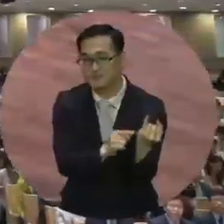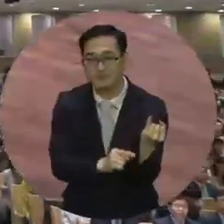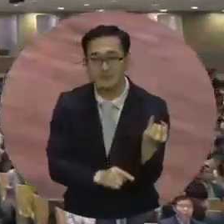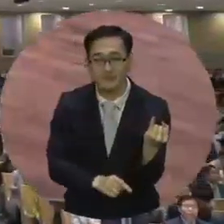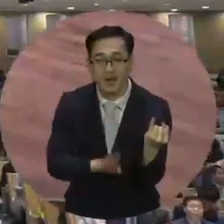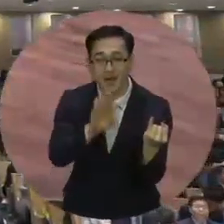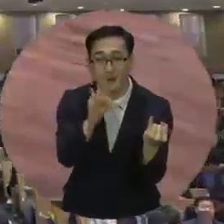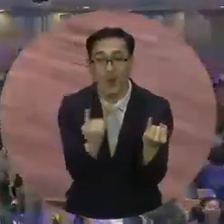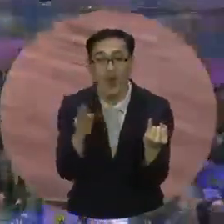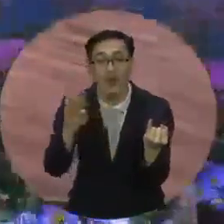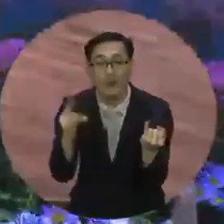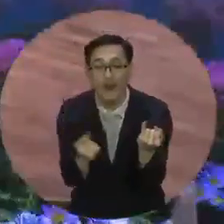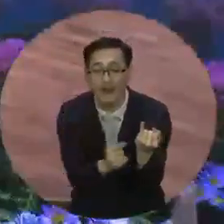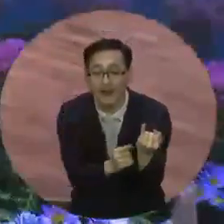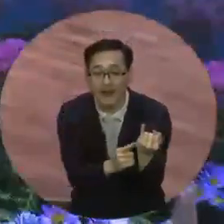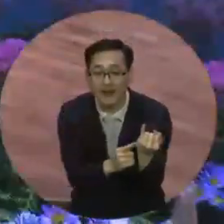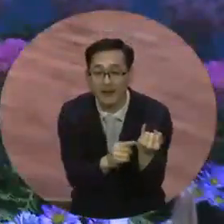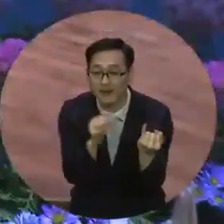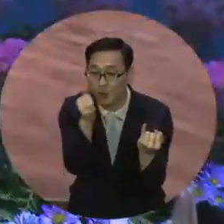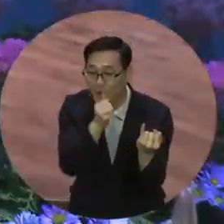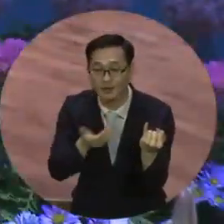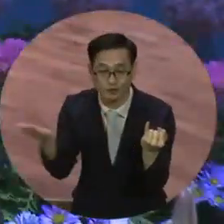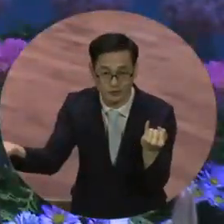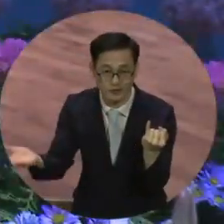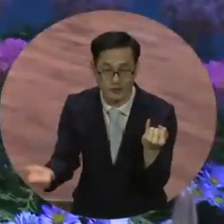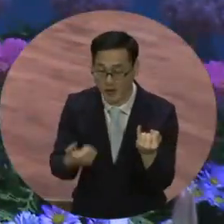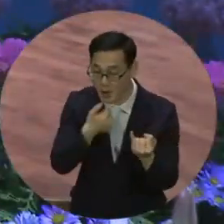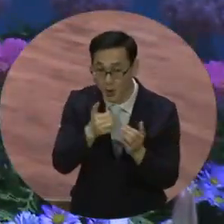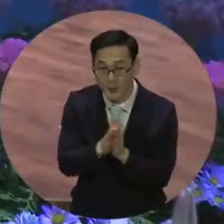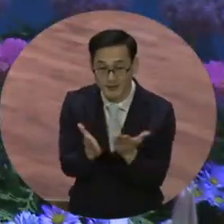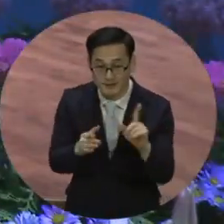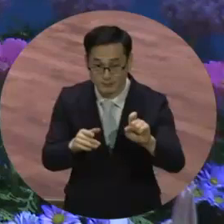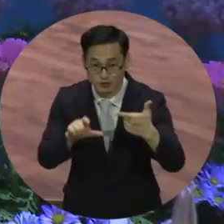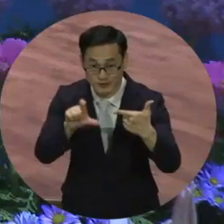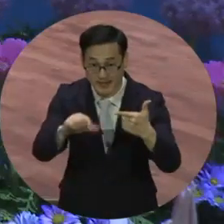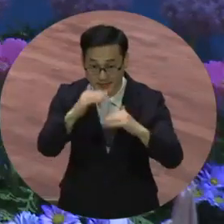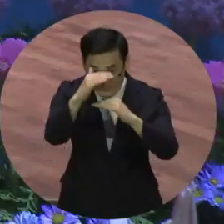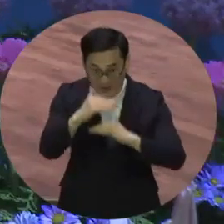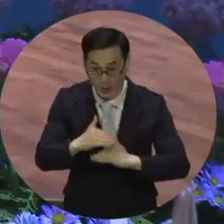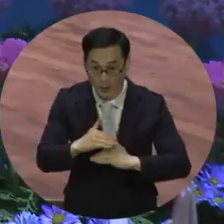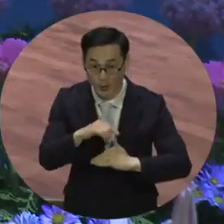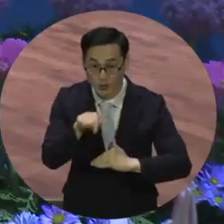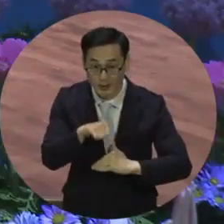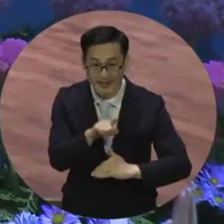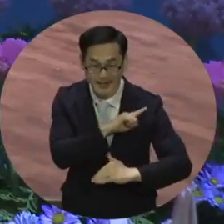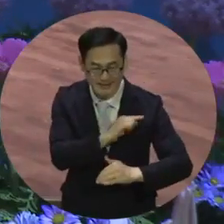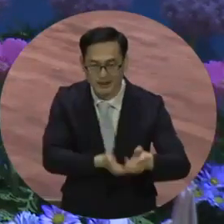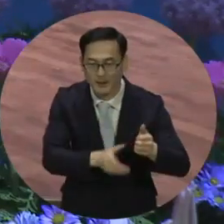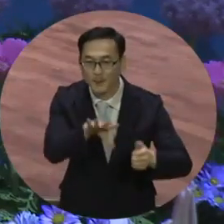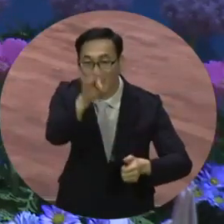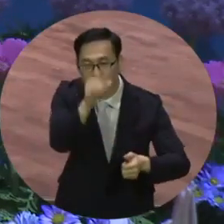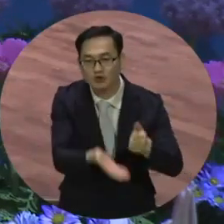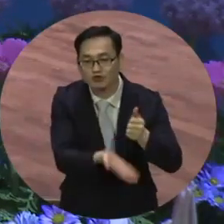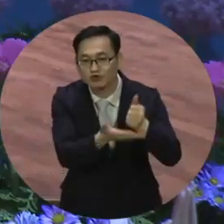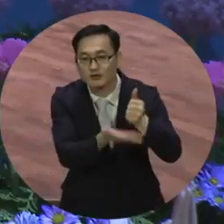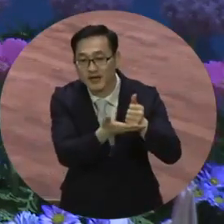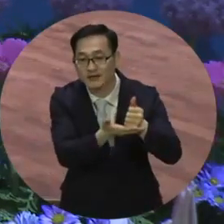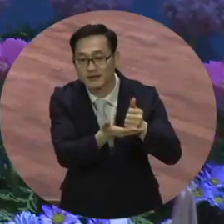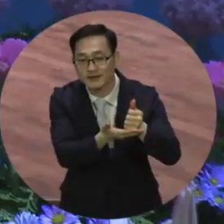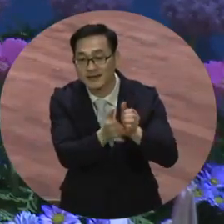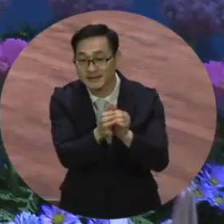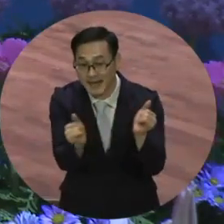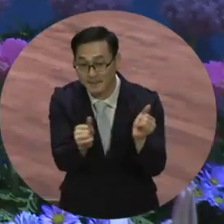바울이 로마서 16장을 시작하면서 제일 먼저 언급한 사람이 갱그리아